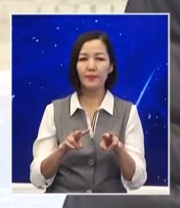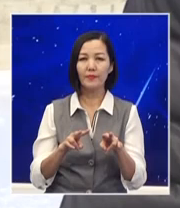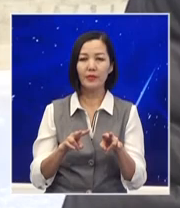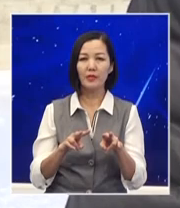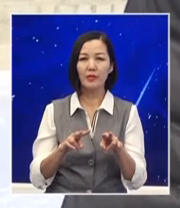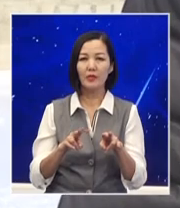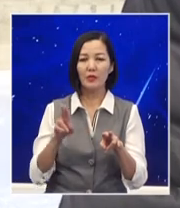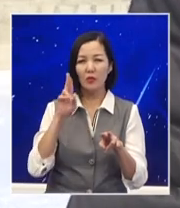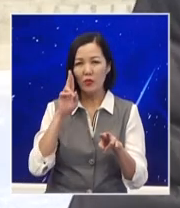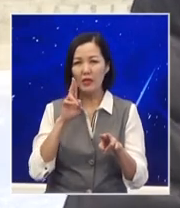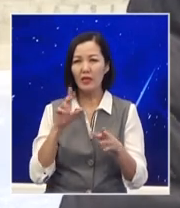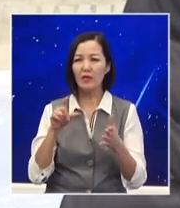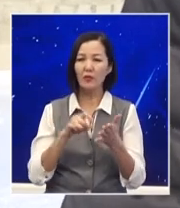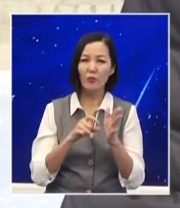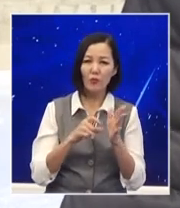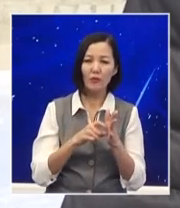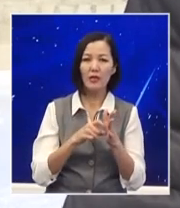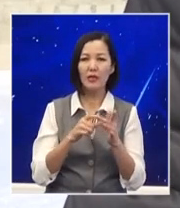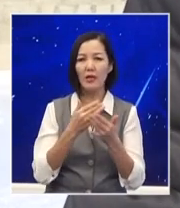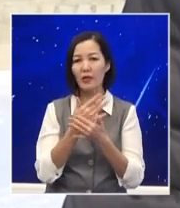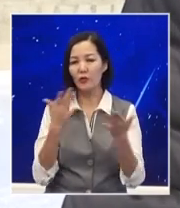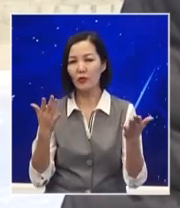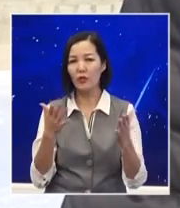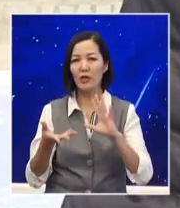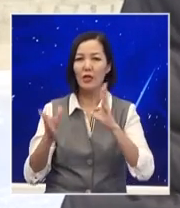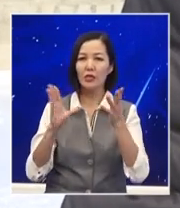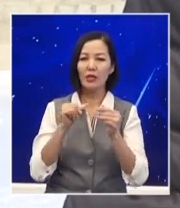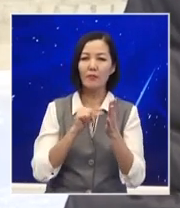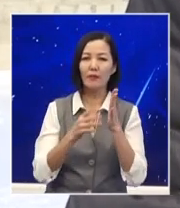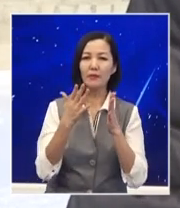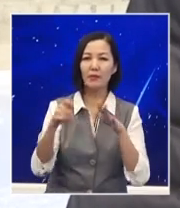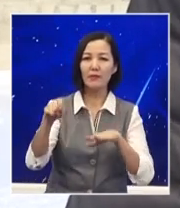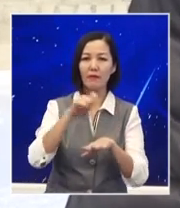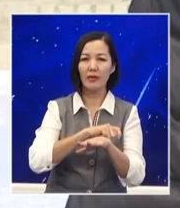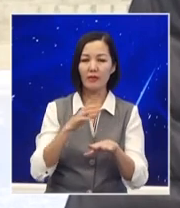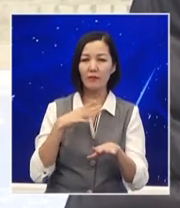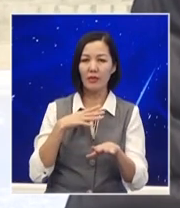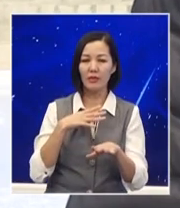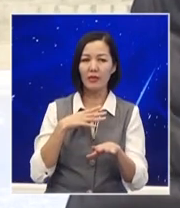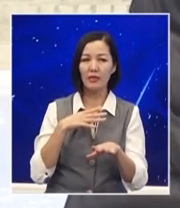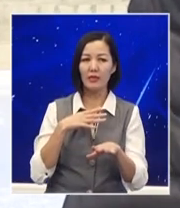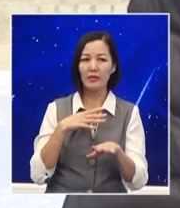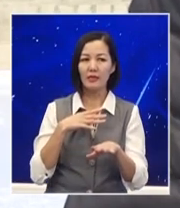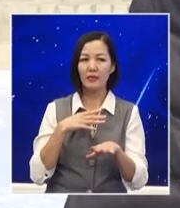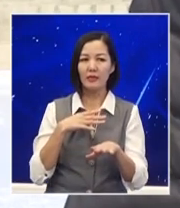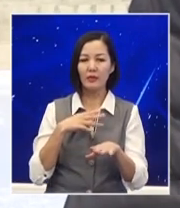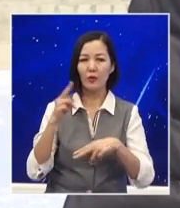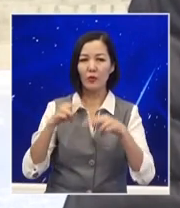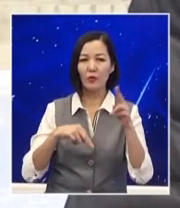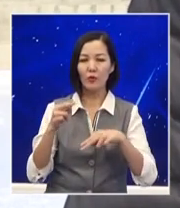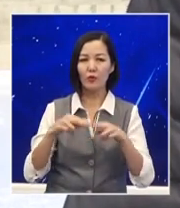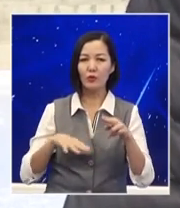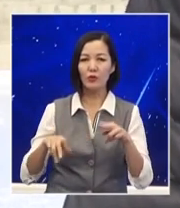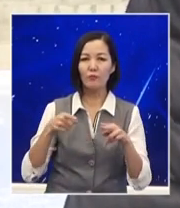санузлы бар, коридоры бар, топшыны бар деген сияқты, жалпы несі 65 метр. Общий құрылыстың